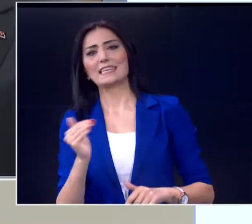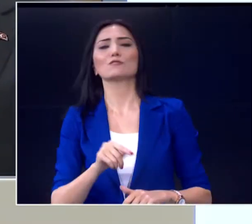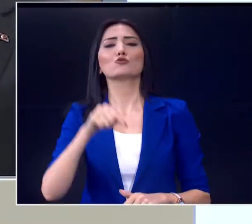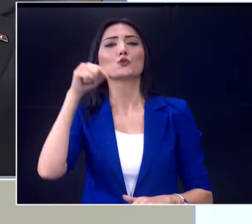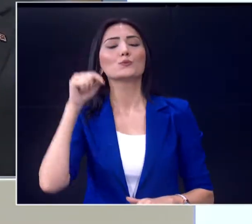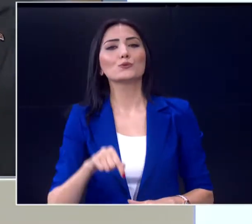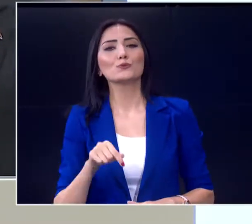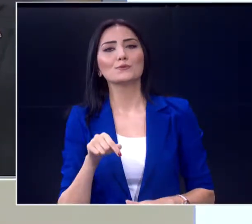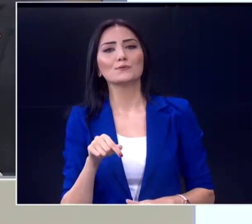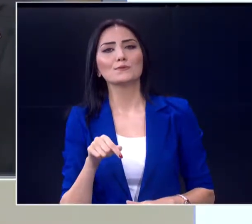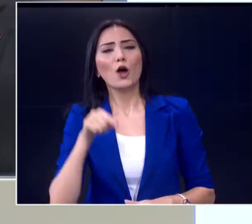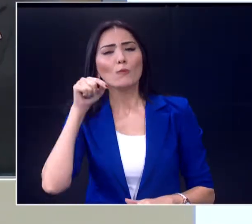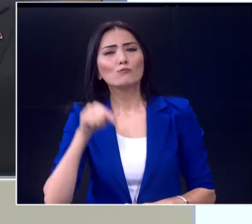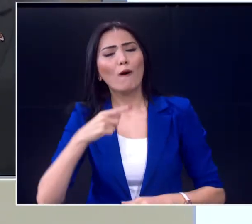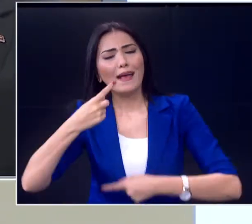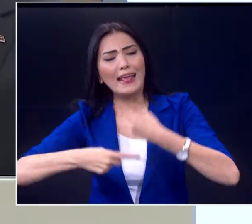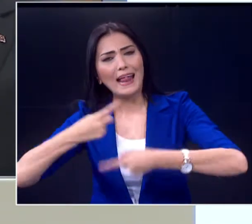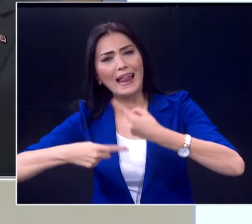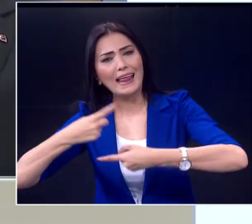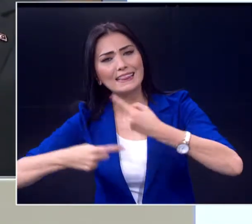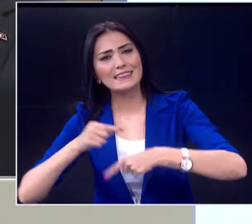Bugün bu geleneğin